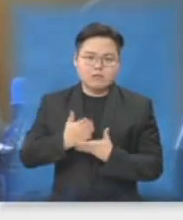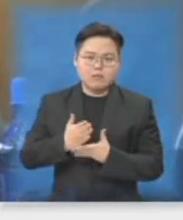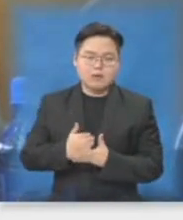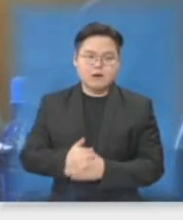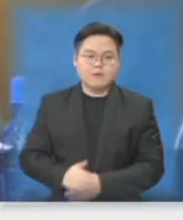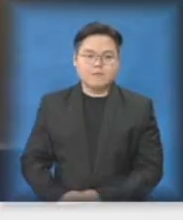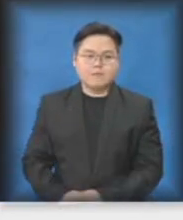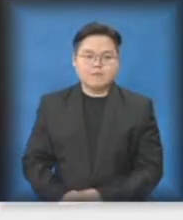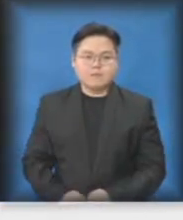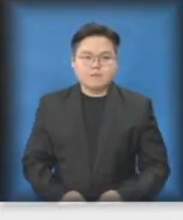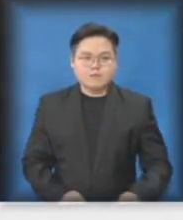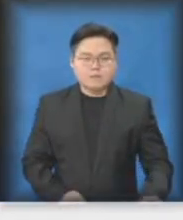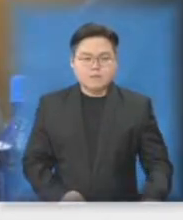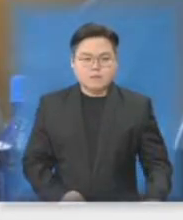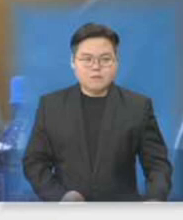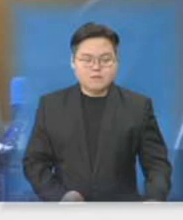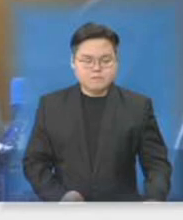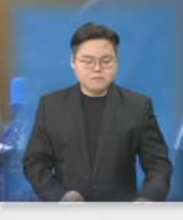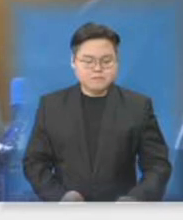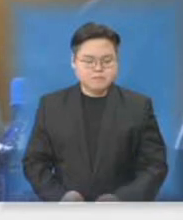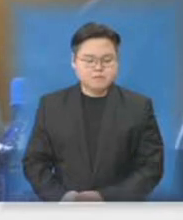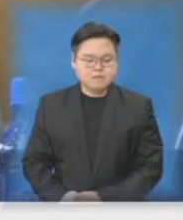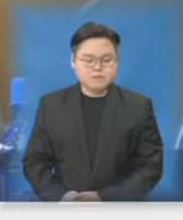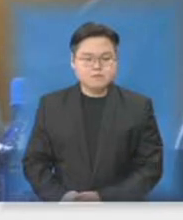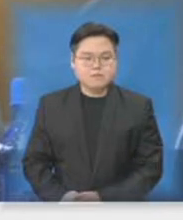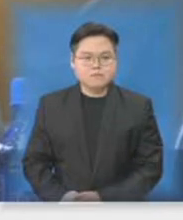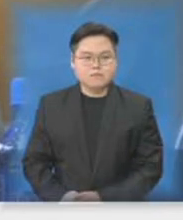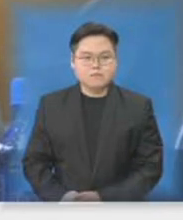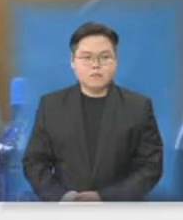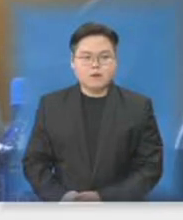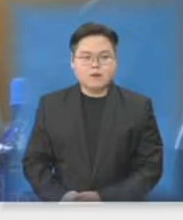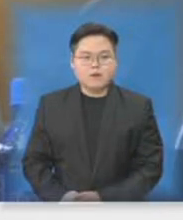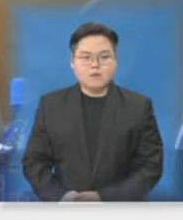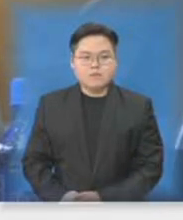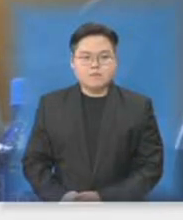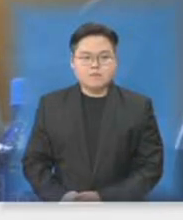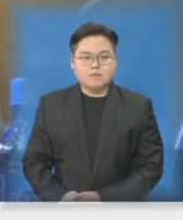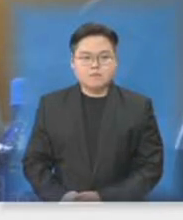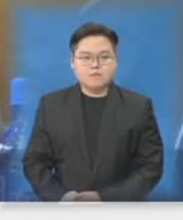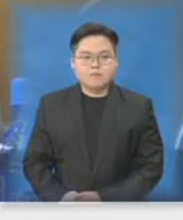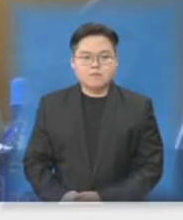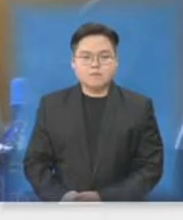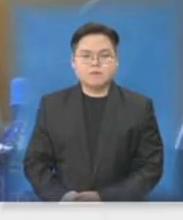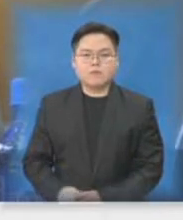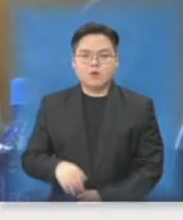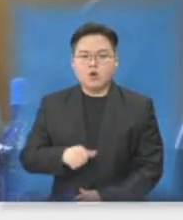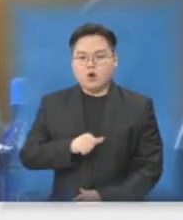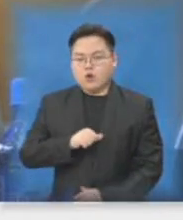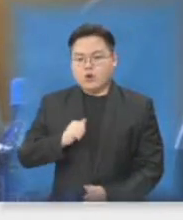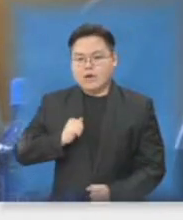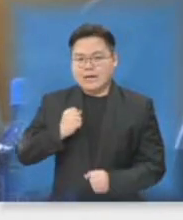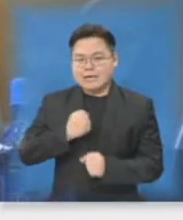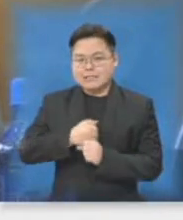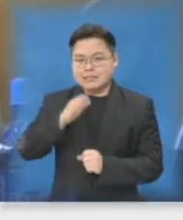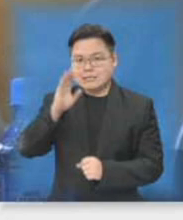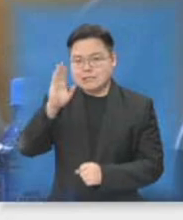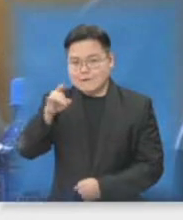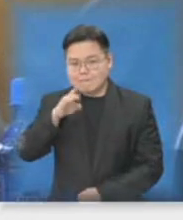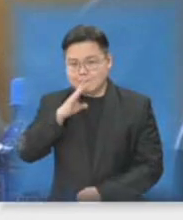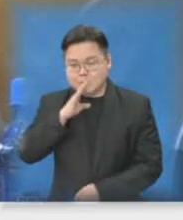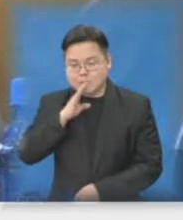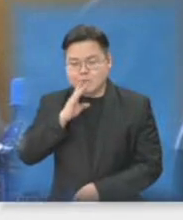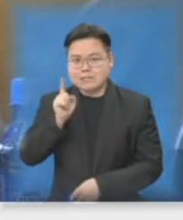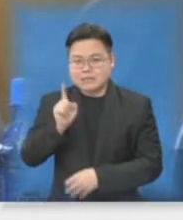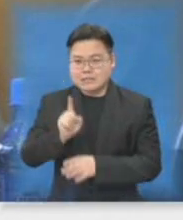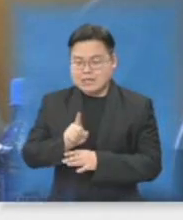өөр ажилдаа явах замаа, өөр ажил амжуулах зуртаа хүн гар өргсөн хүн болгонд бараг